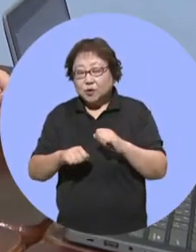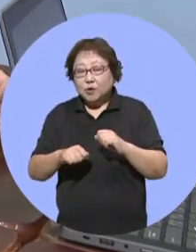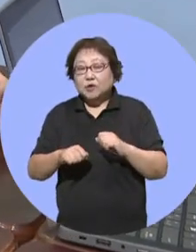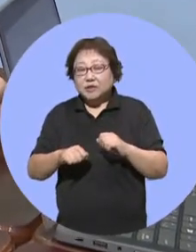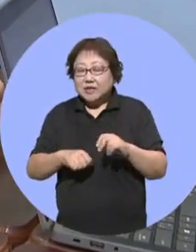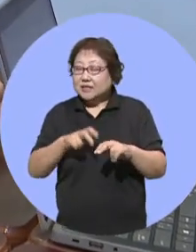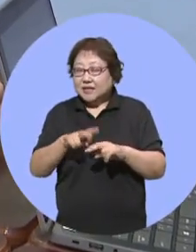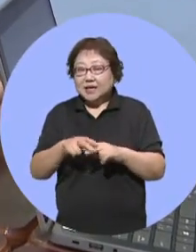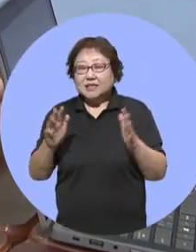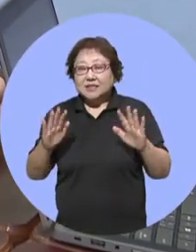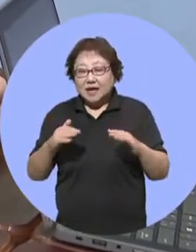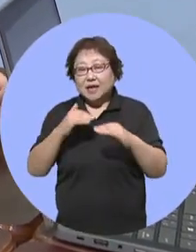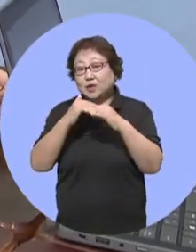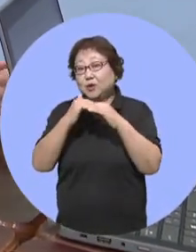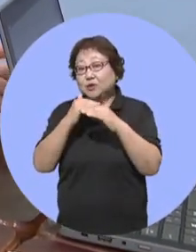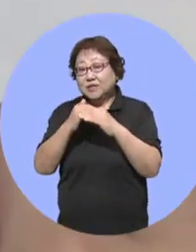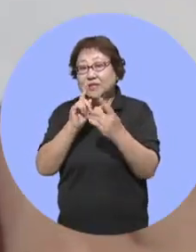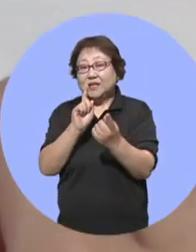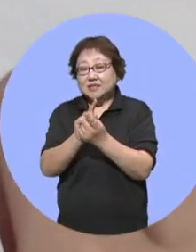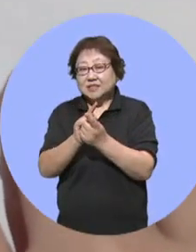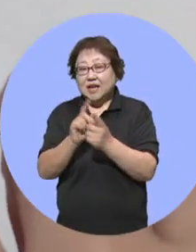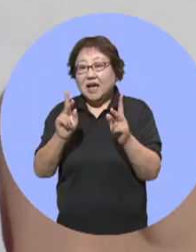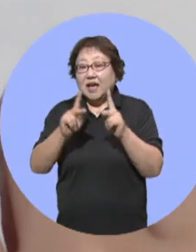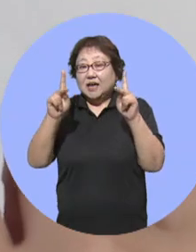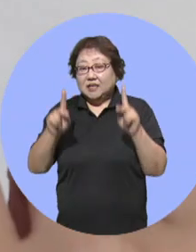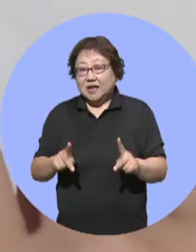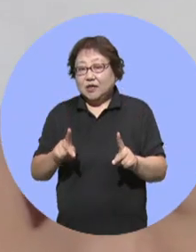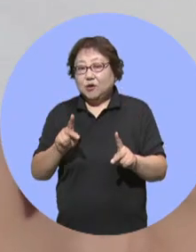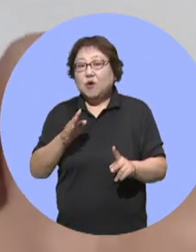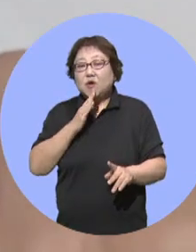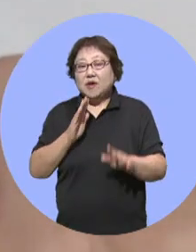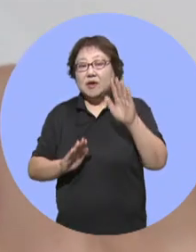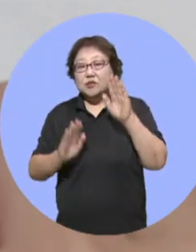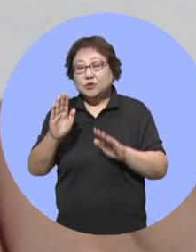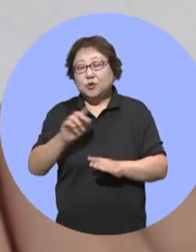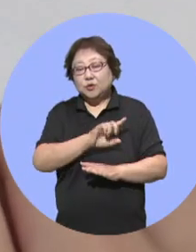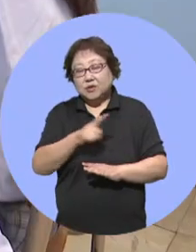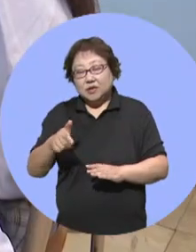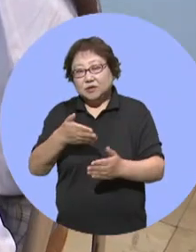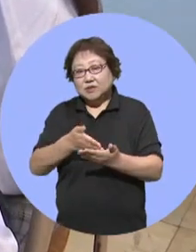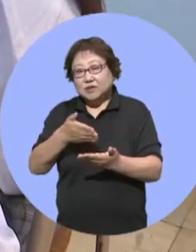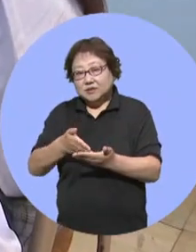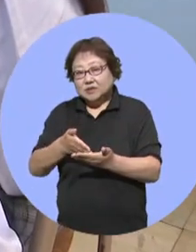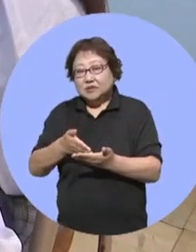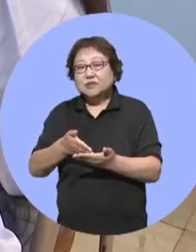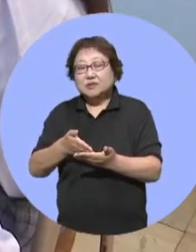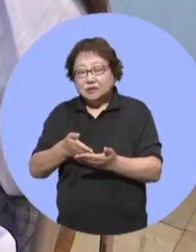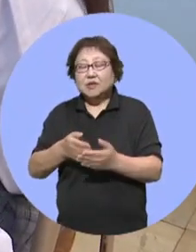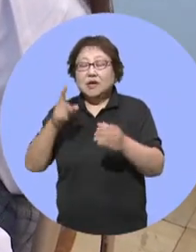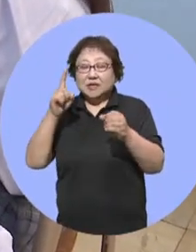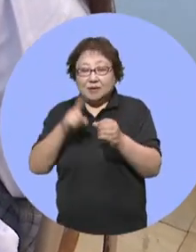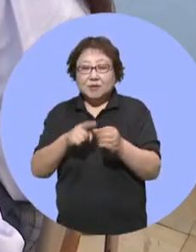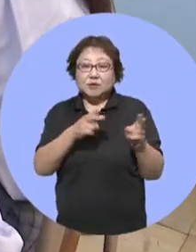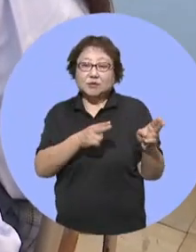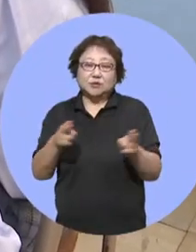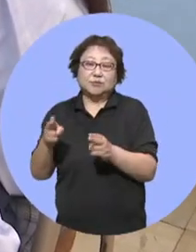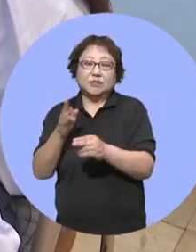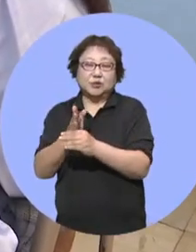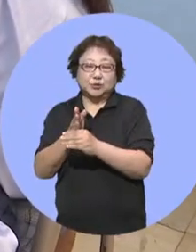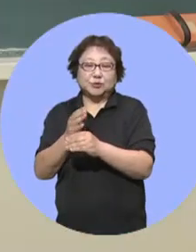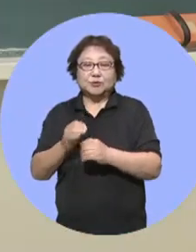ない同級生に対して、課題の現状などを伝える学内説明会のため準備を行っていました。